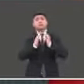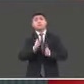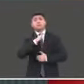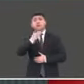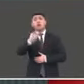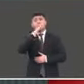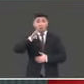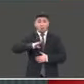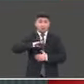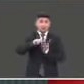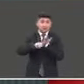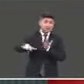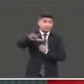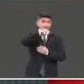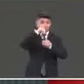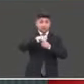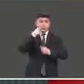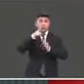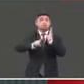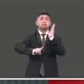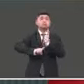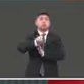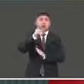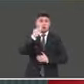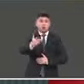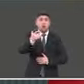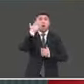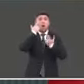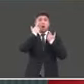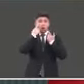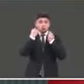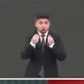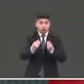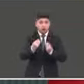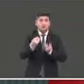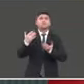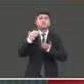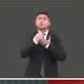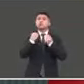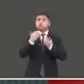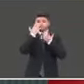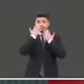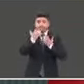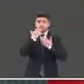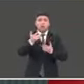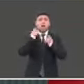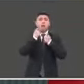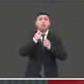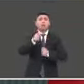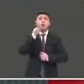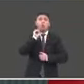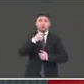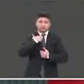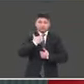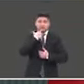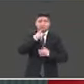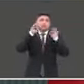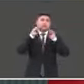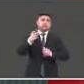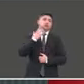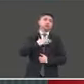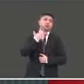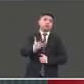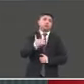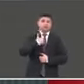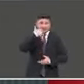öğrencilerimizin Hepsine de başarılı hayırlı ve verimli bir eğitim-öğretim yılı diliyorum